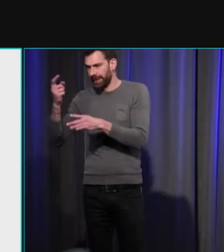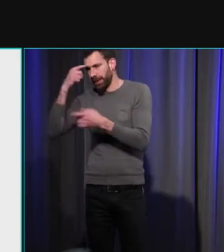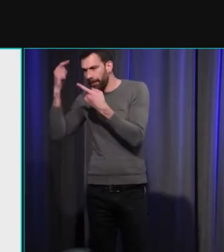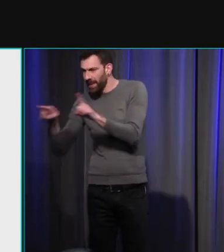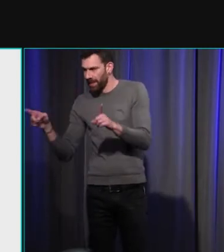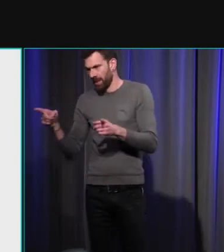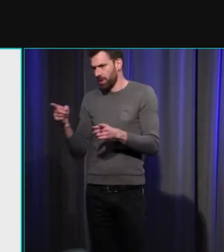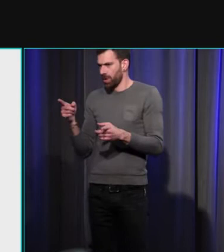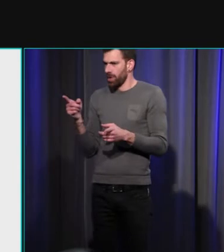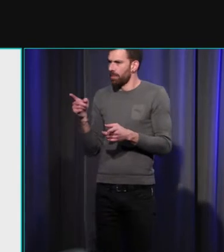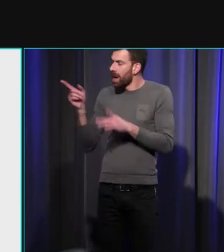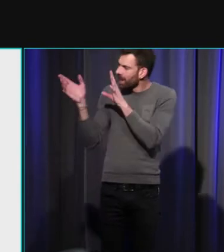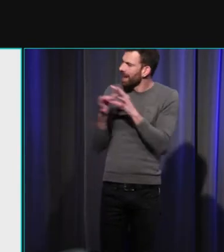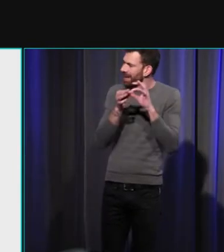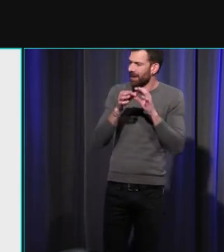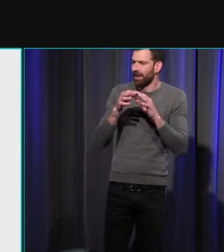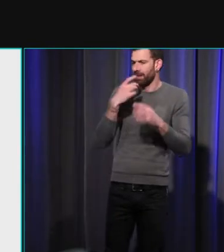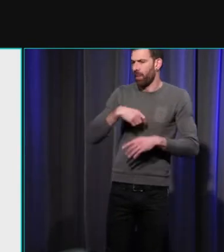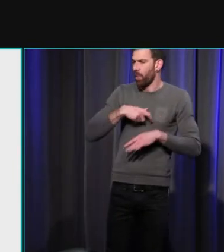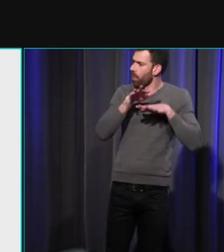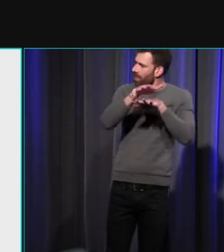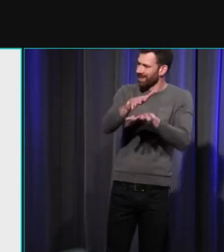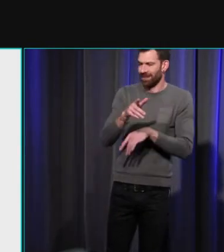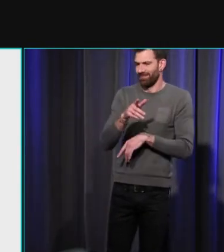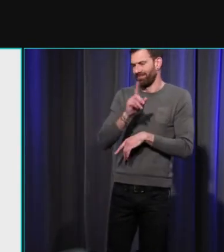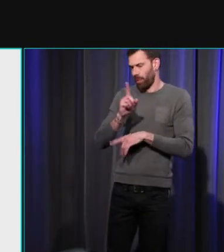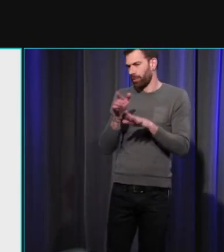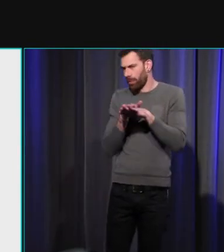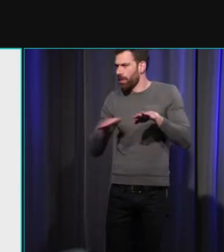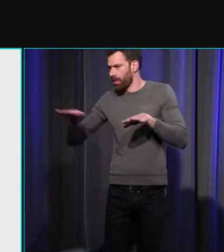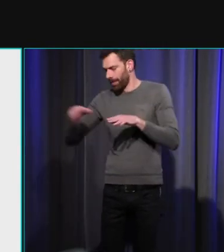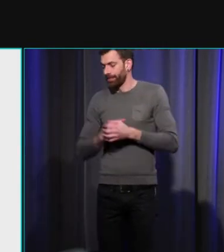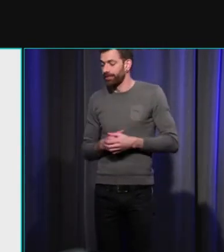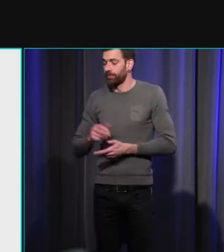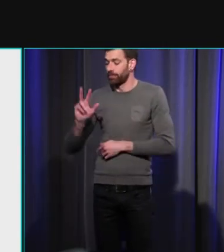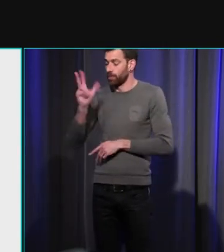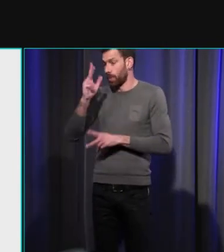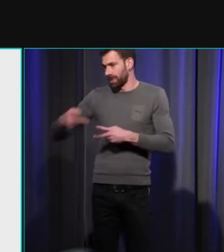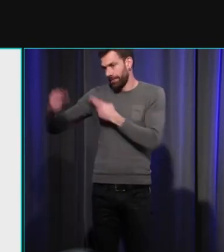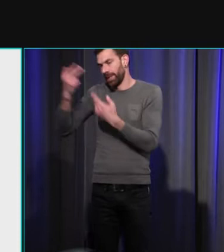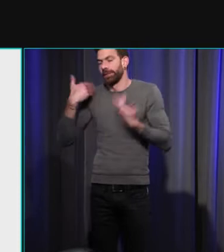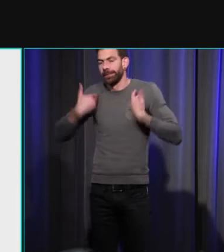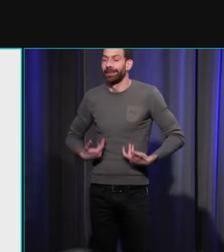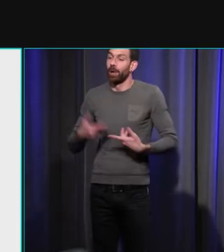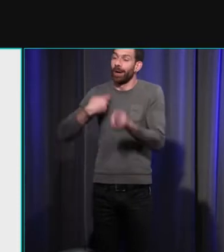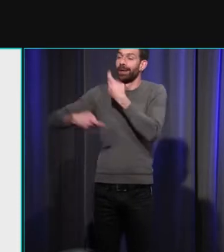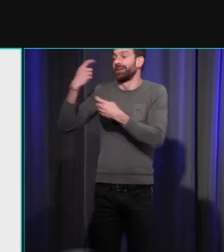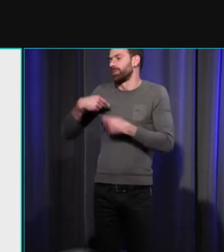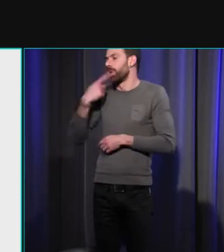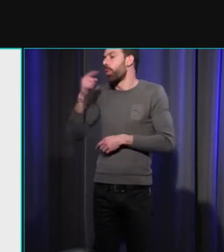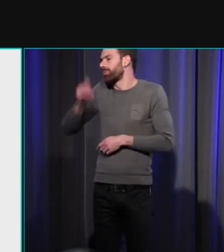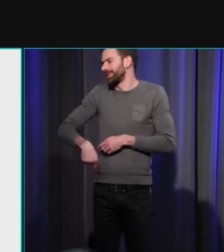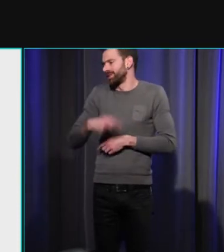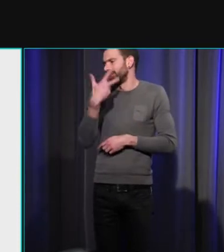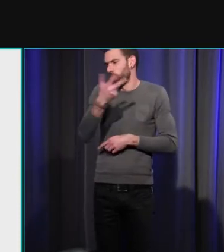l'essence de la croisade elle-même tels que elle vient d'être défini et dans une troisième partie du fiston rien dont je peux pas me passer du plan droit parti